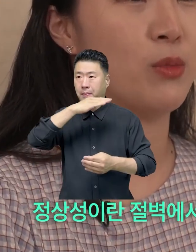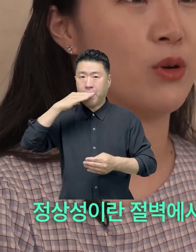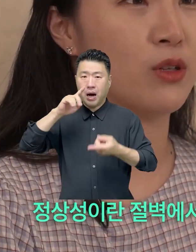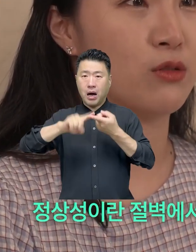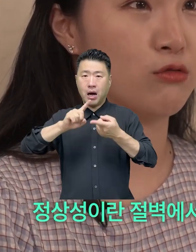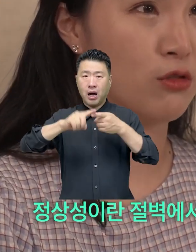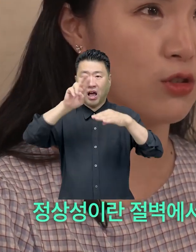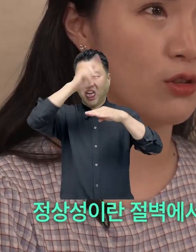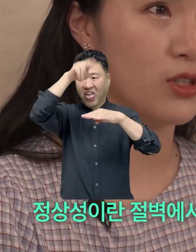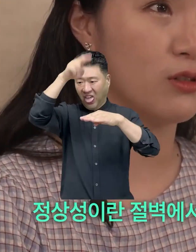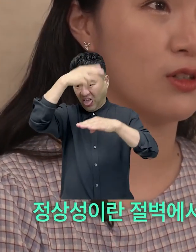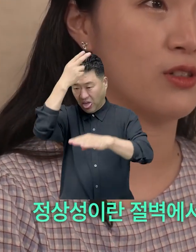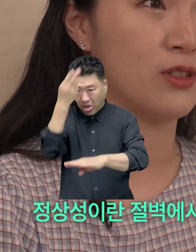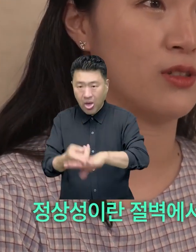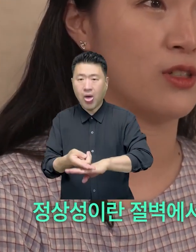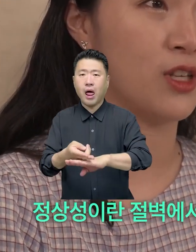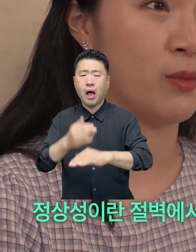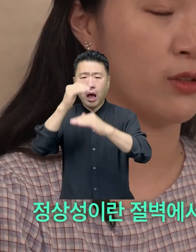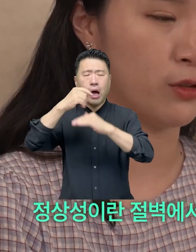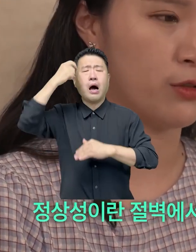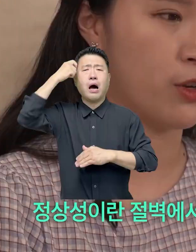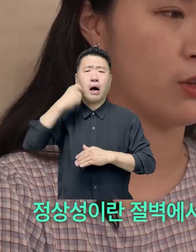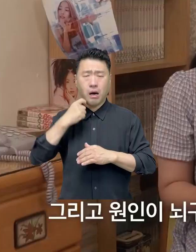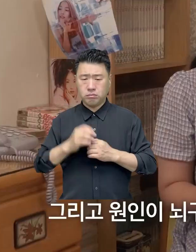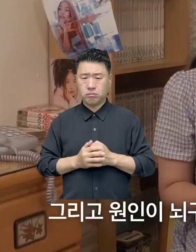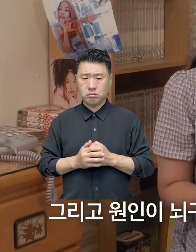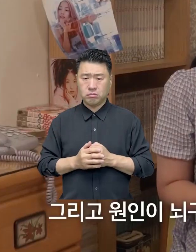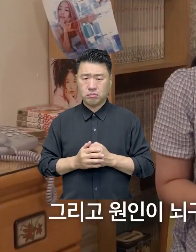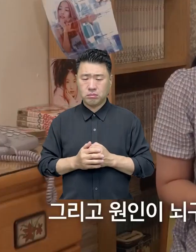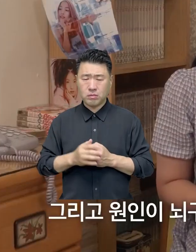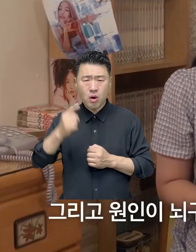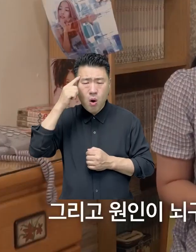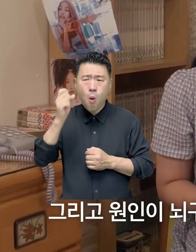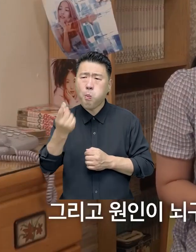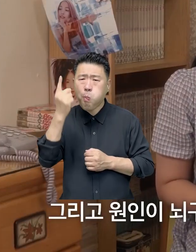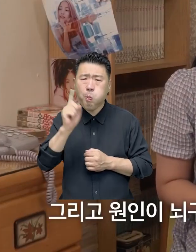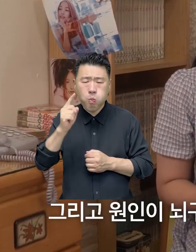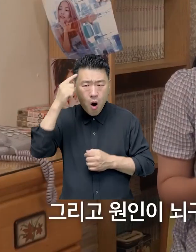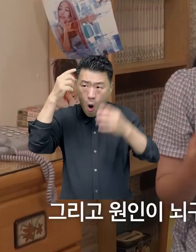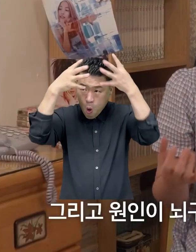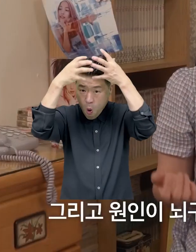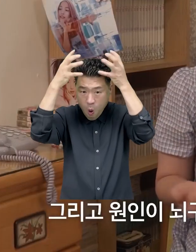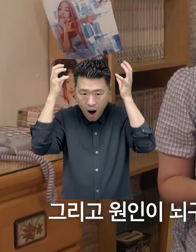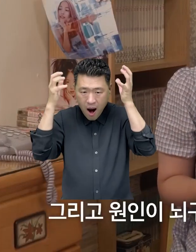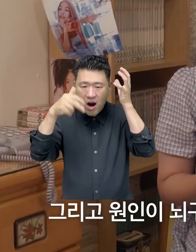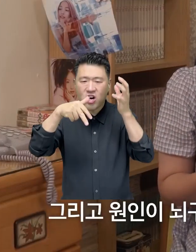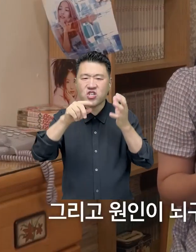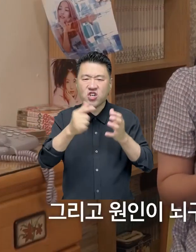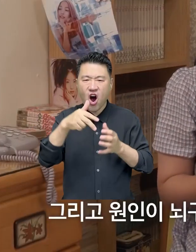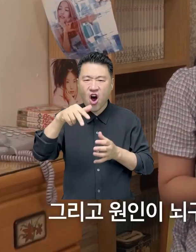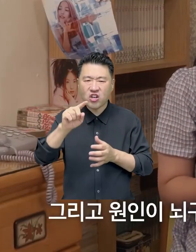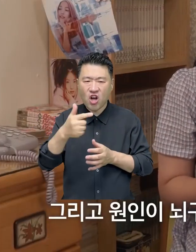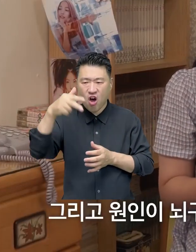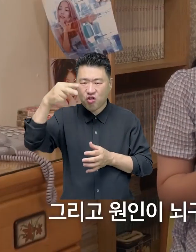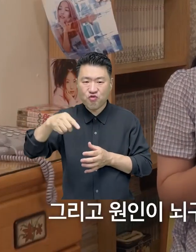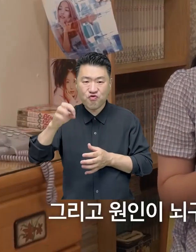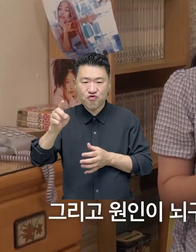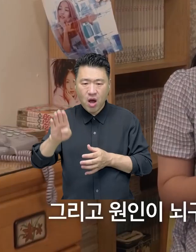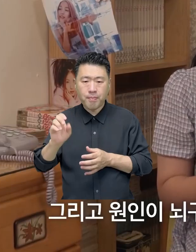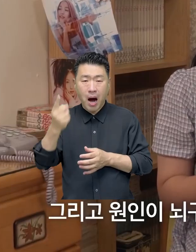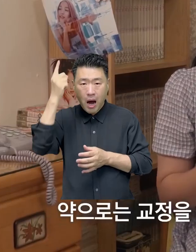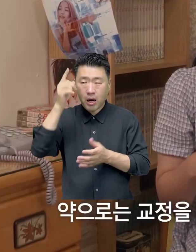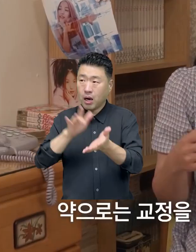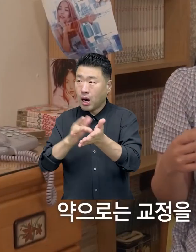어떤 절벽에서 굴러 떨어진 것 같은 느낌이 있었어요. 그리고 이제 원인이 뇌 구조 전전두엽 이상에